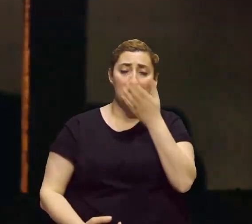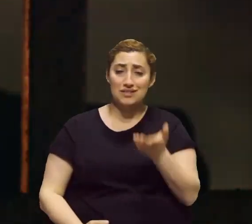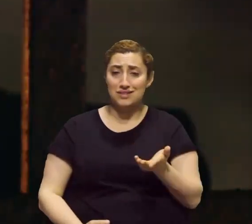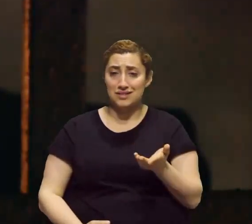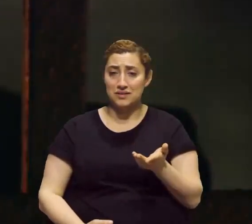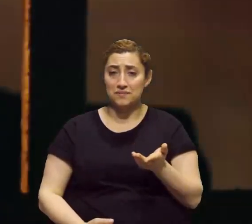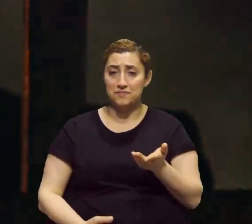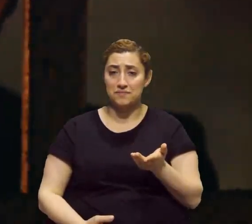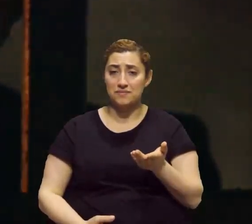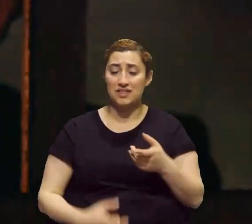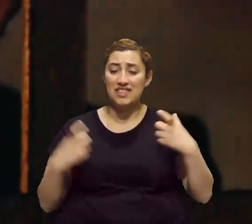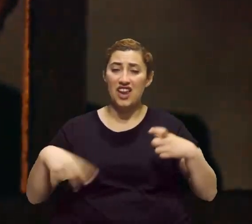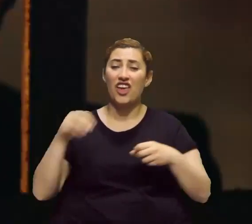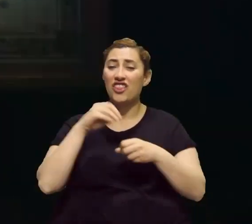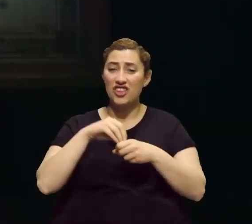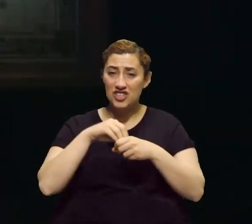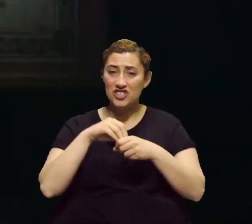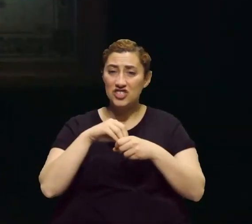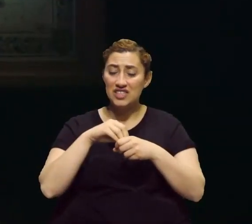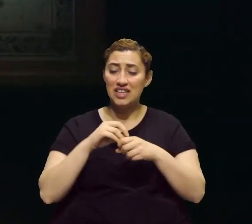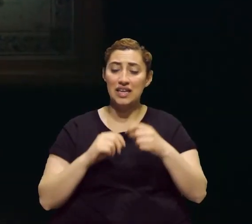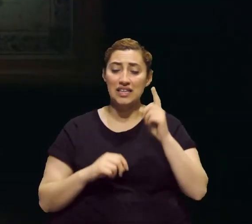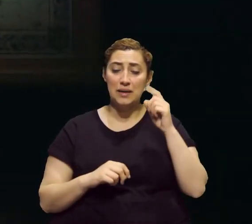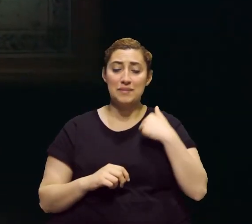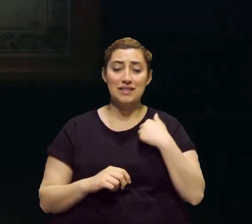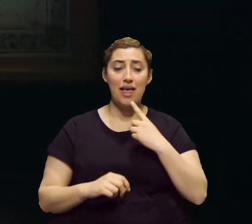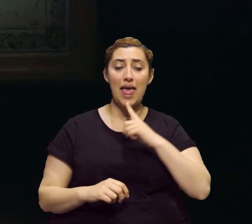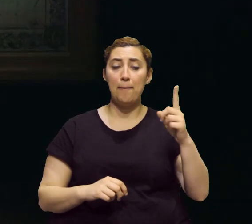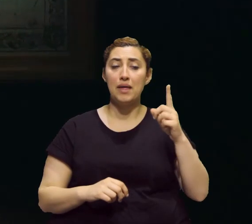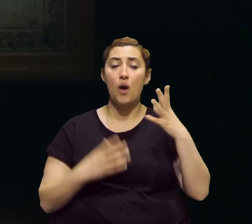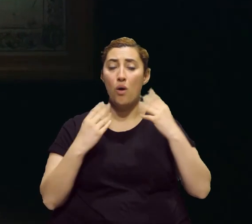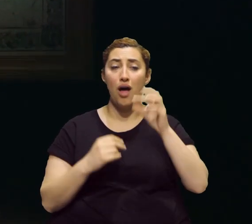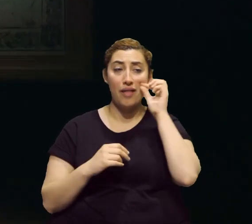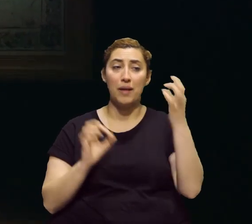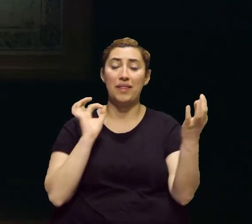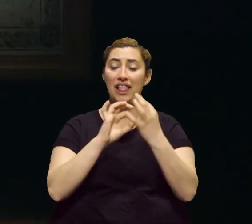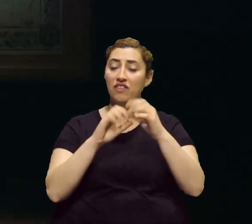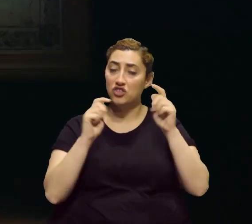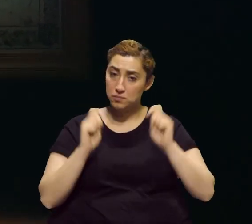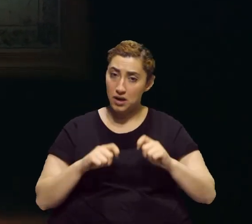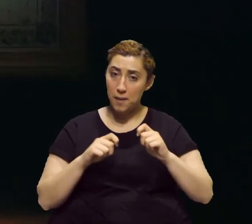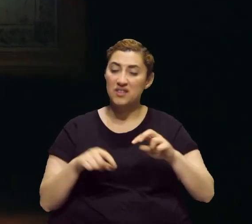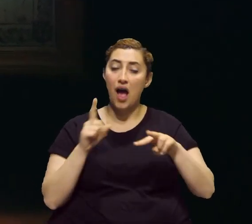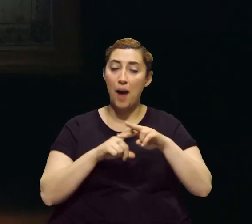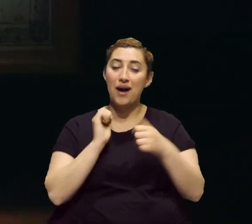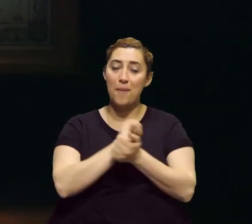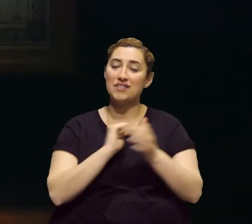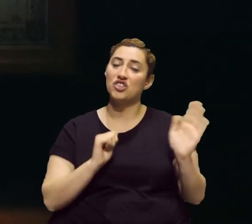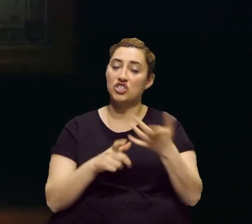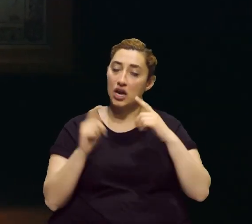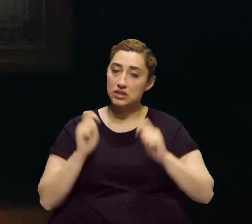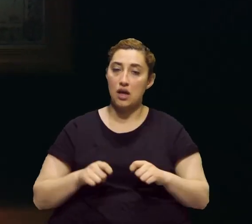kolay. Sarayın içinde direkt bizden emir alan adamımızla irtibata geçin. Akbar'ı